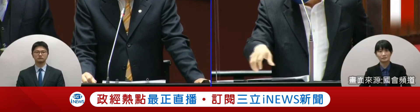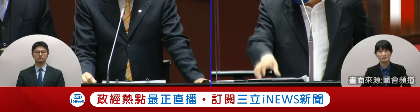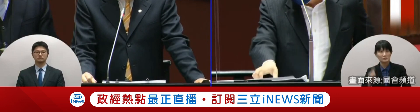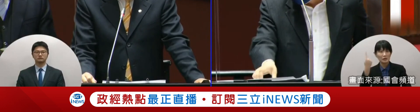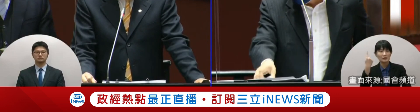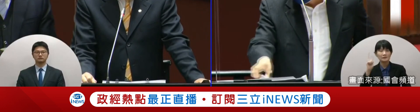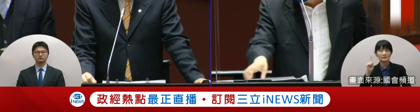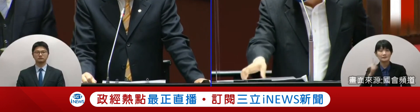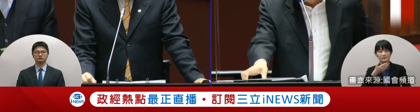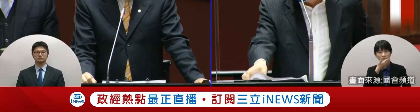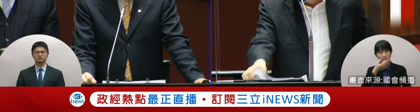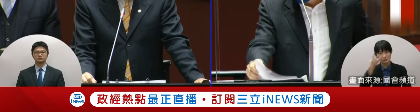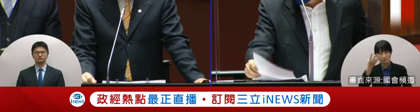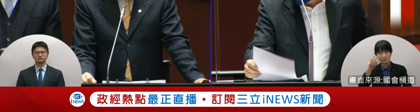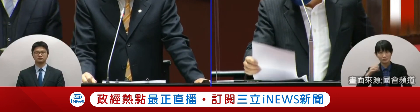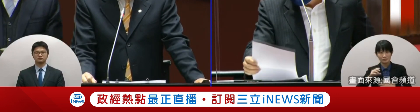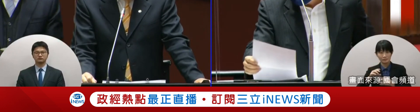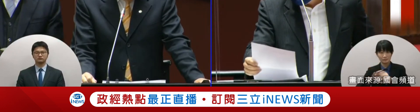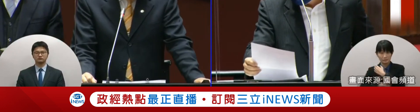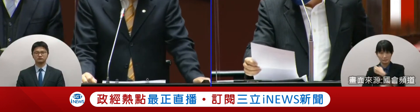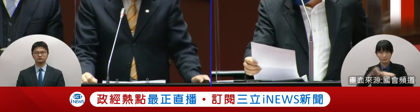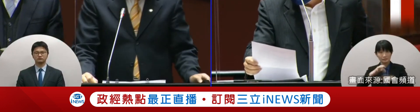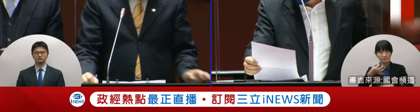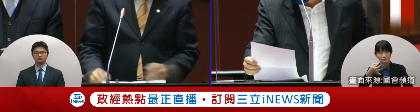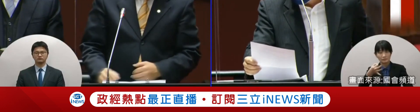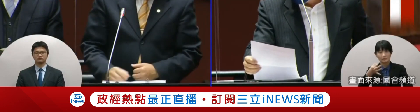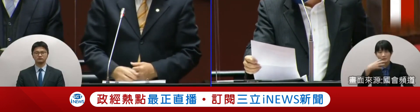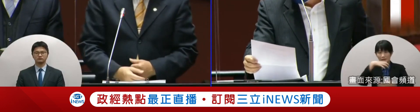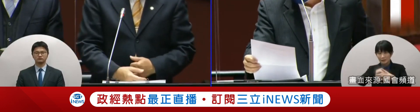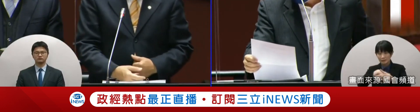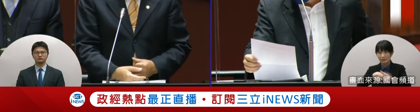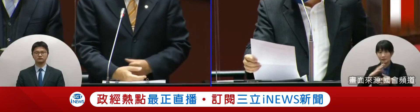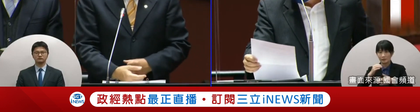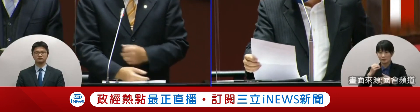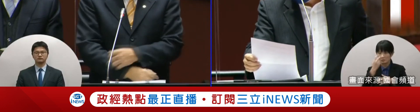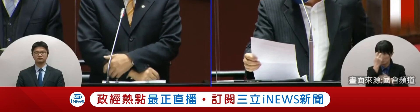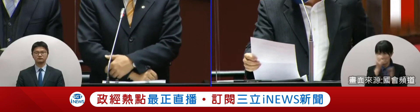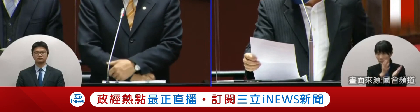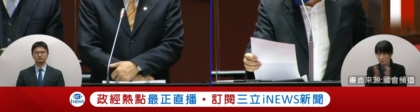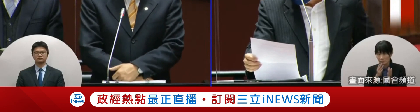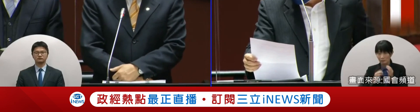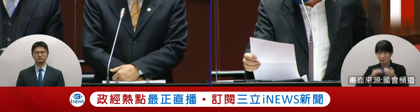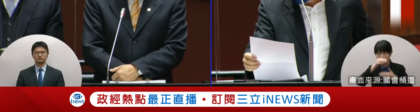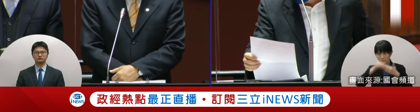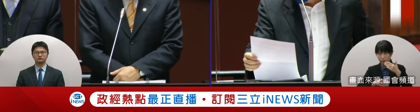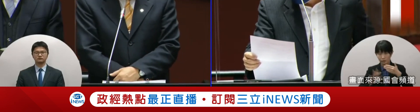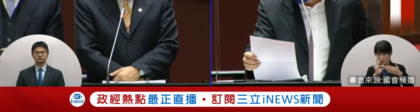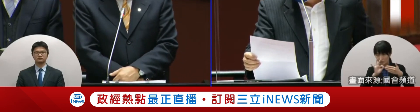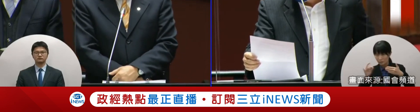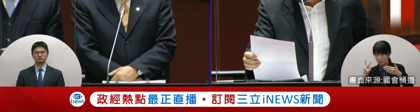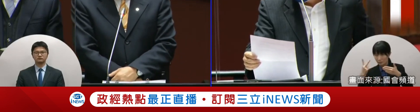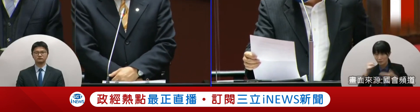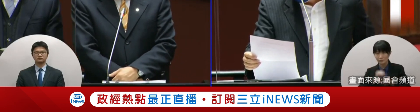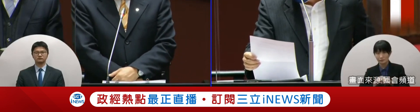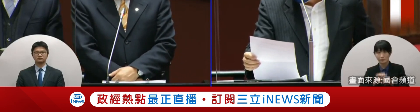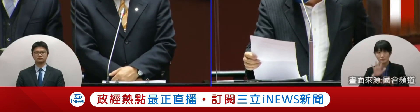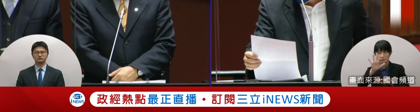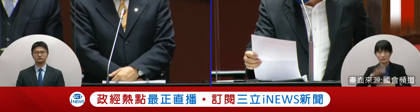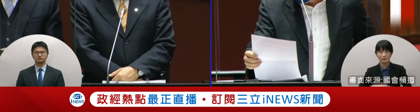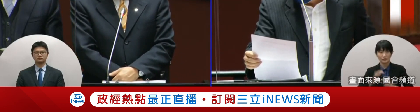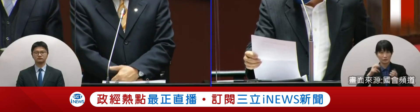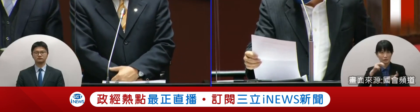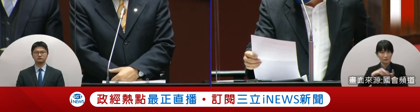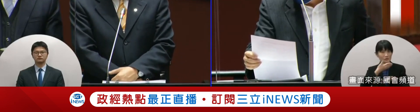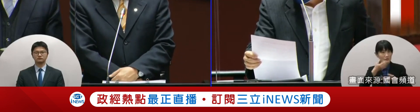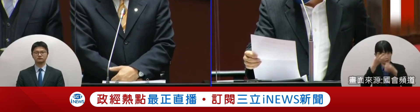么来的？清华基金它里面本来有，它里面有一个具体的保管运用办法，第二条里面直接讲到，国立